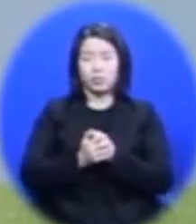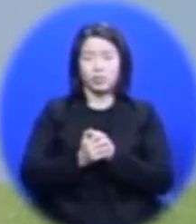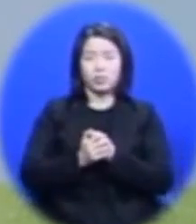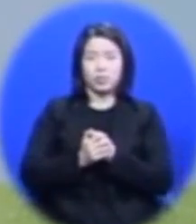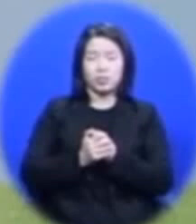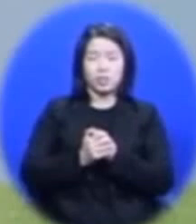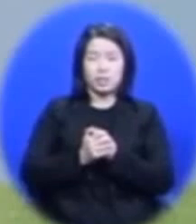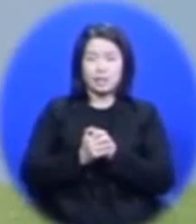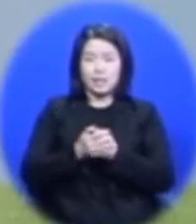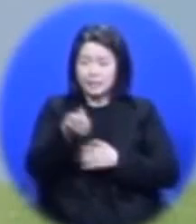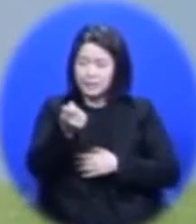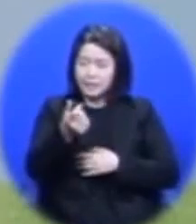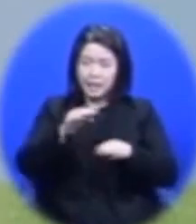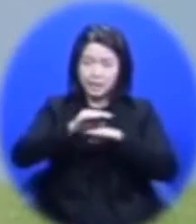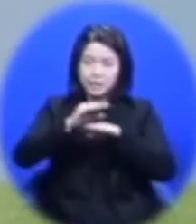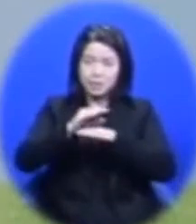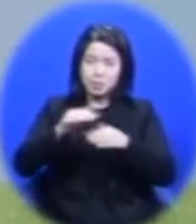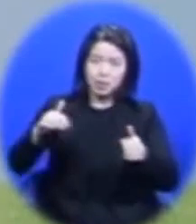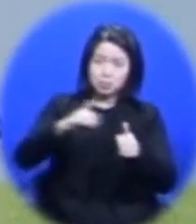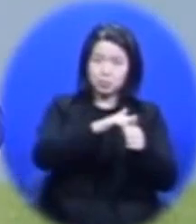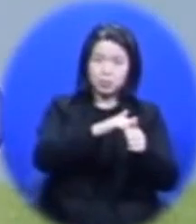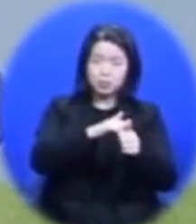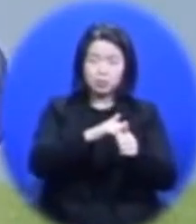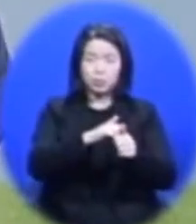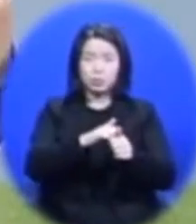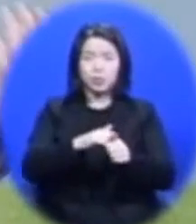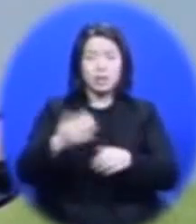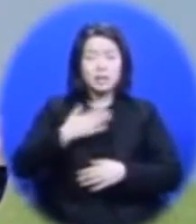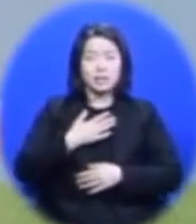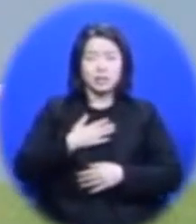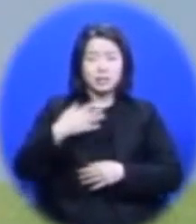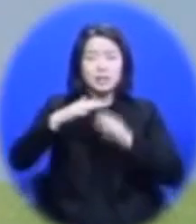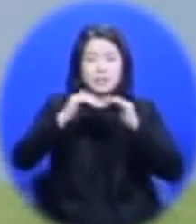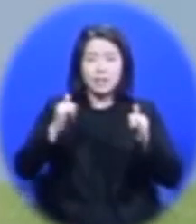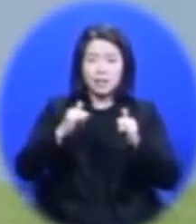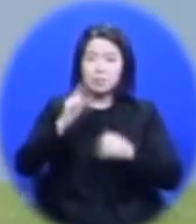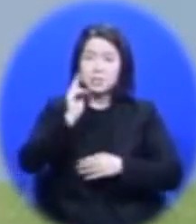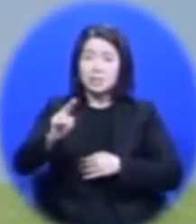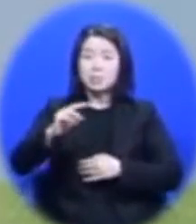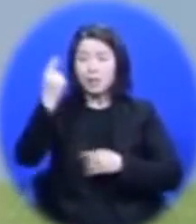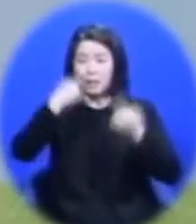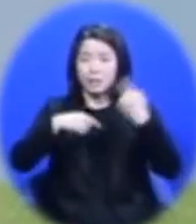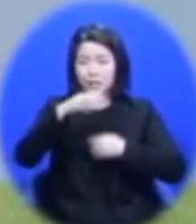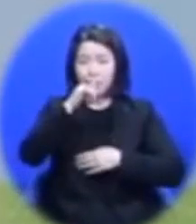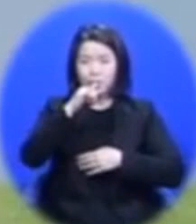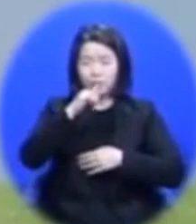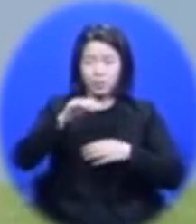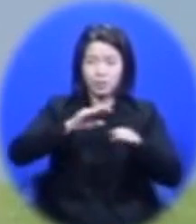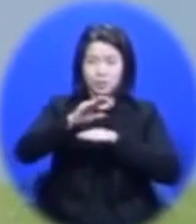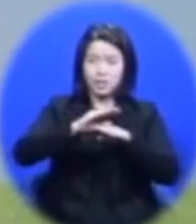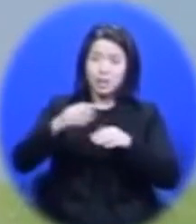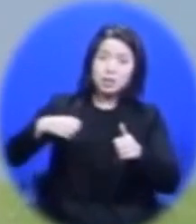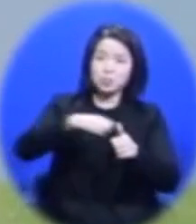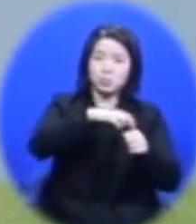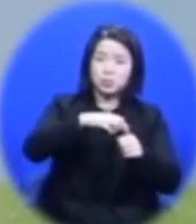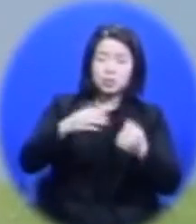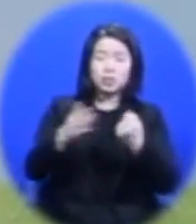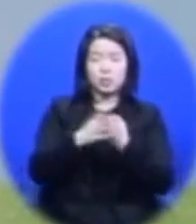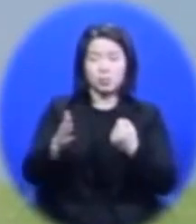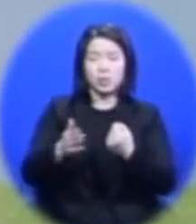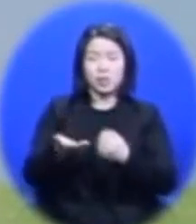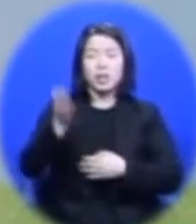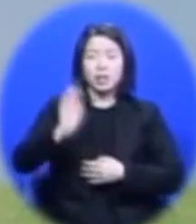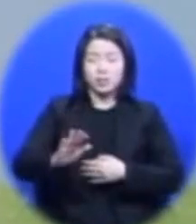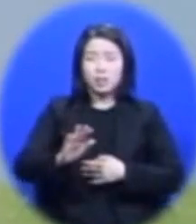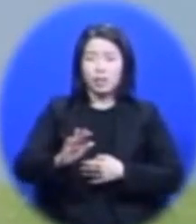아니 경차에만 부딪혀도요 사람이 다 심하게 다치잖아요. 차에 부딪혔는데 화물